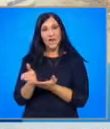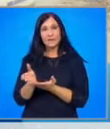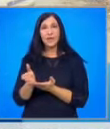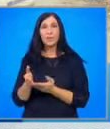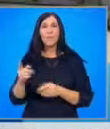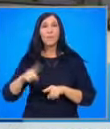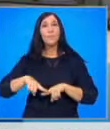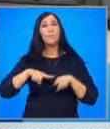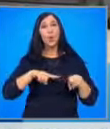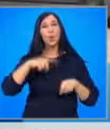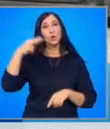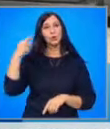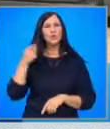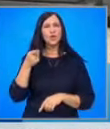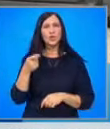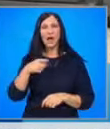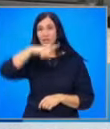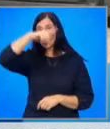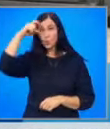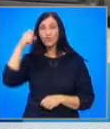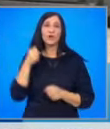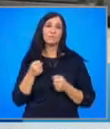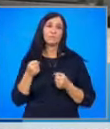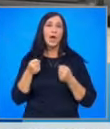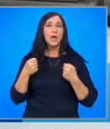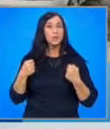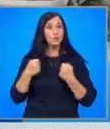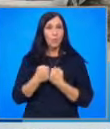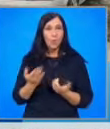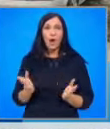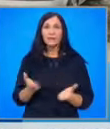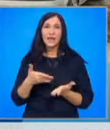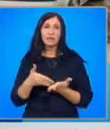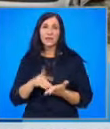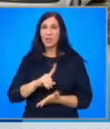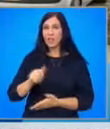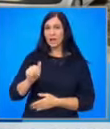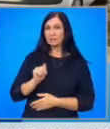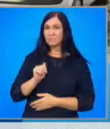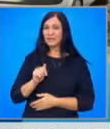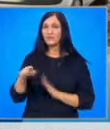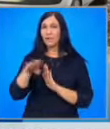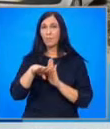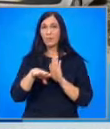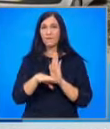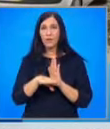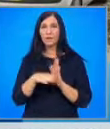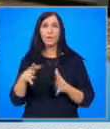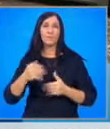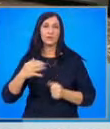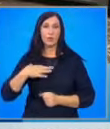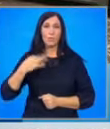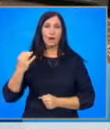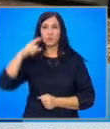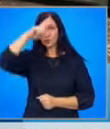прокуратурата е, че тази трудова злополука е възникнала заради неспазване на правилата за